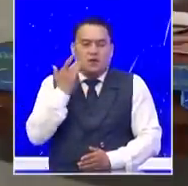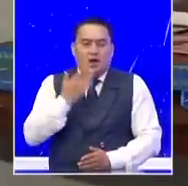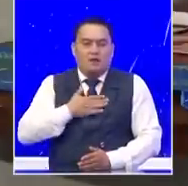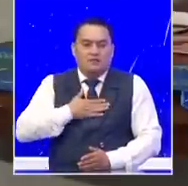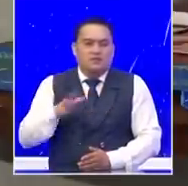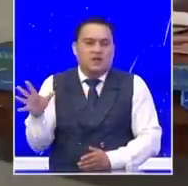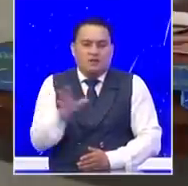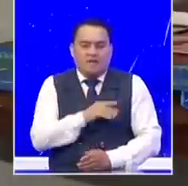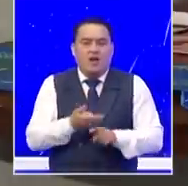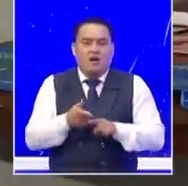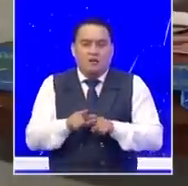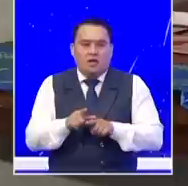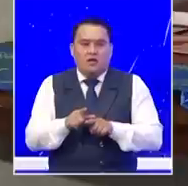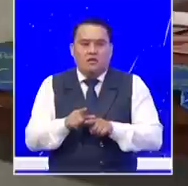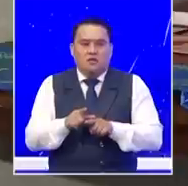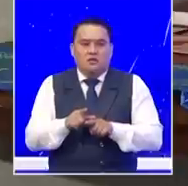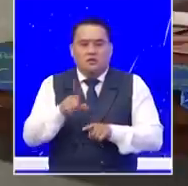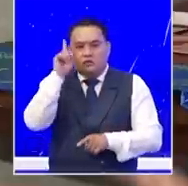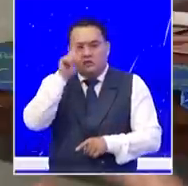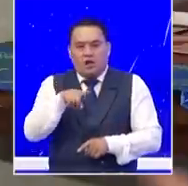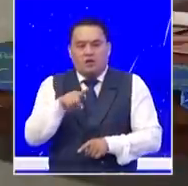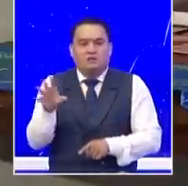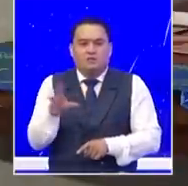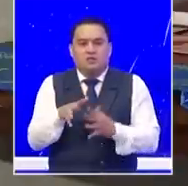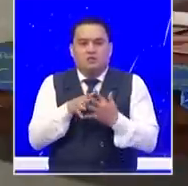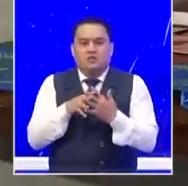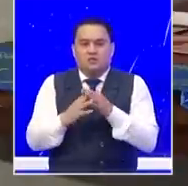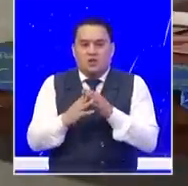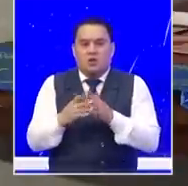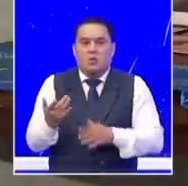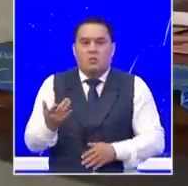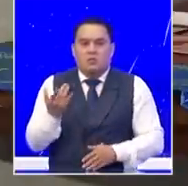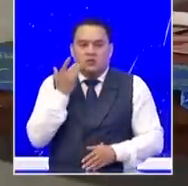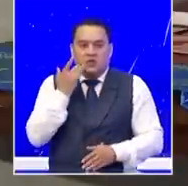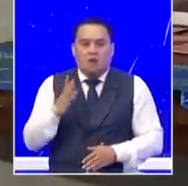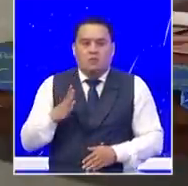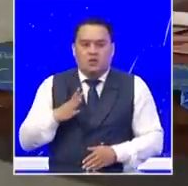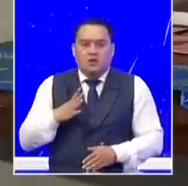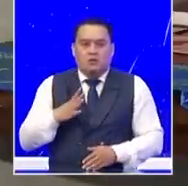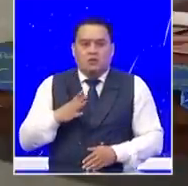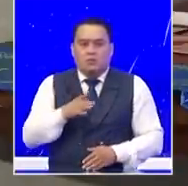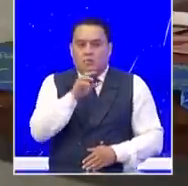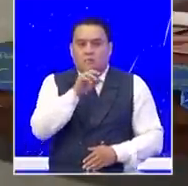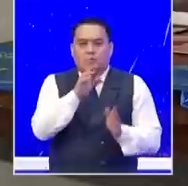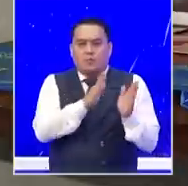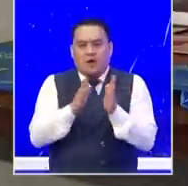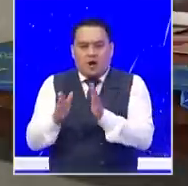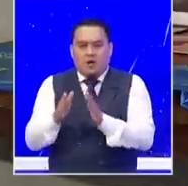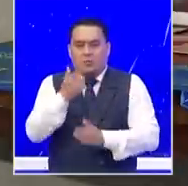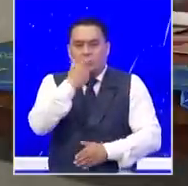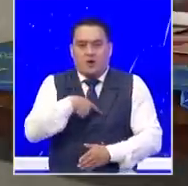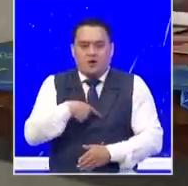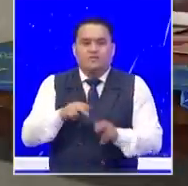для всех, вот этот, знает, те, кто знает, в селе, вот в городе он был порядочным,